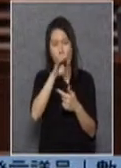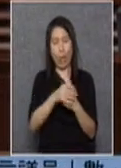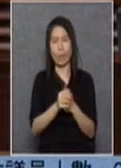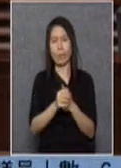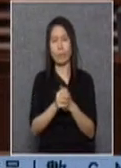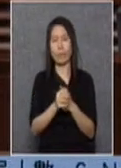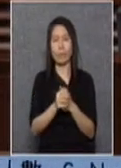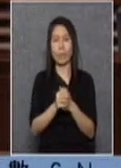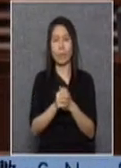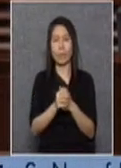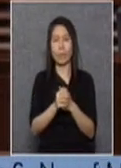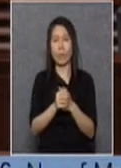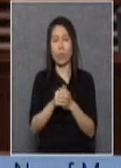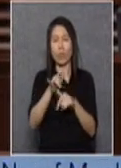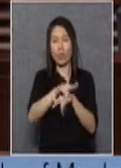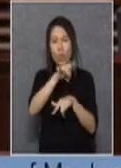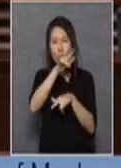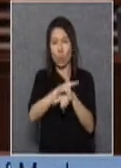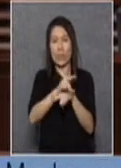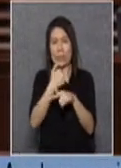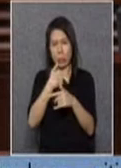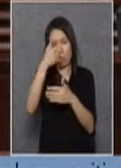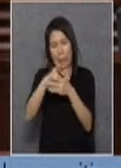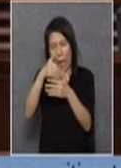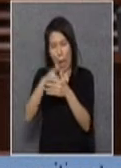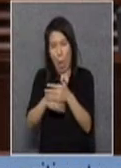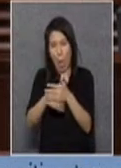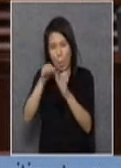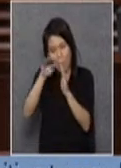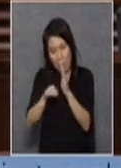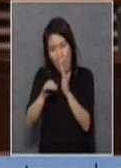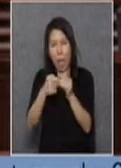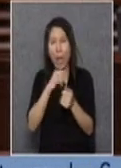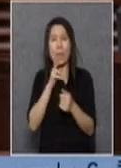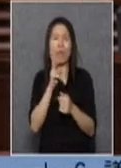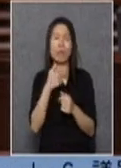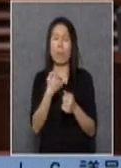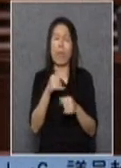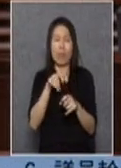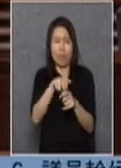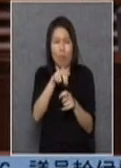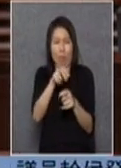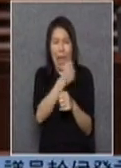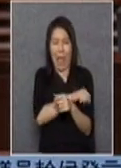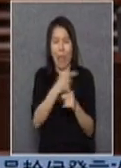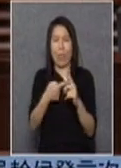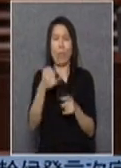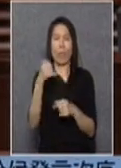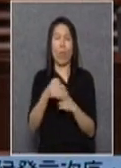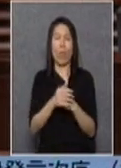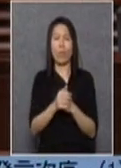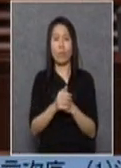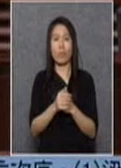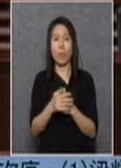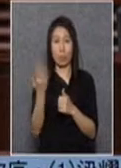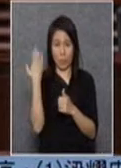他說綜援金額一定要降低，否則呢就會養懶人。當時即時